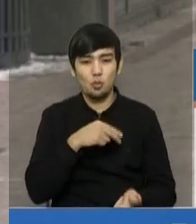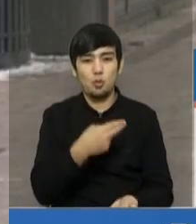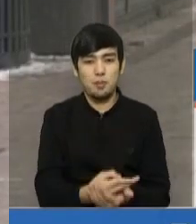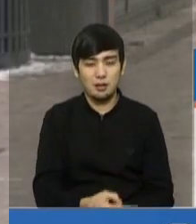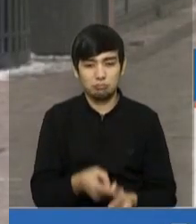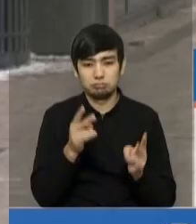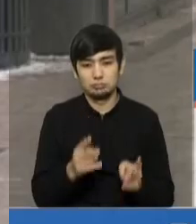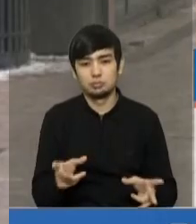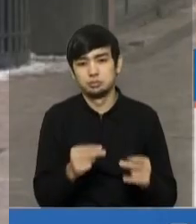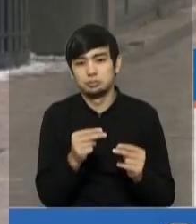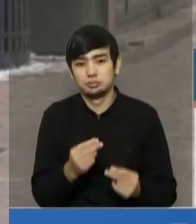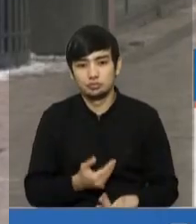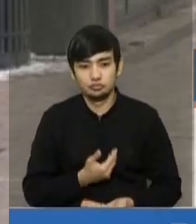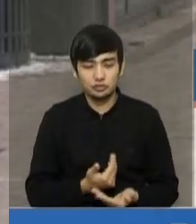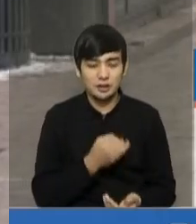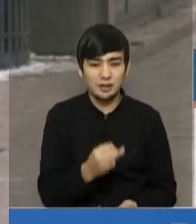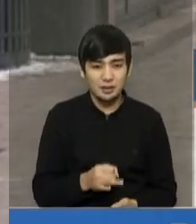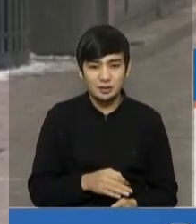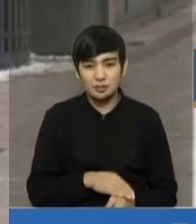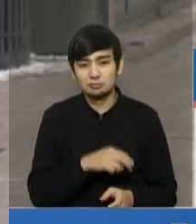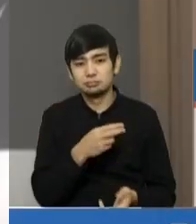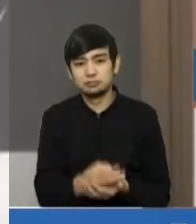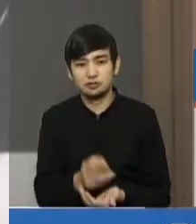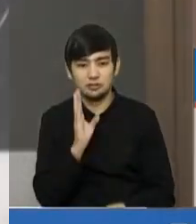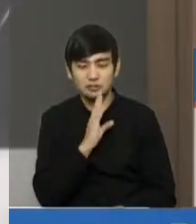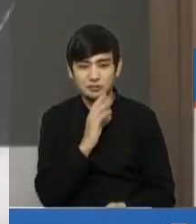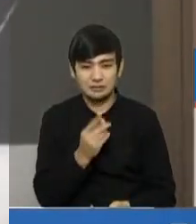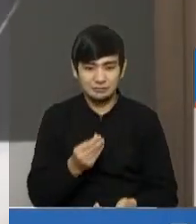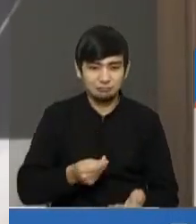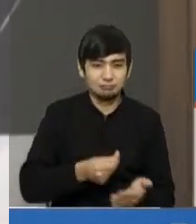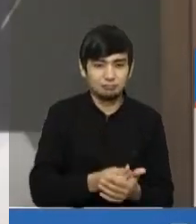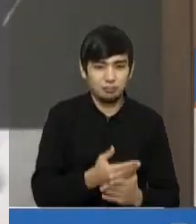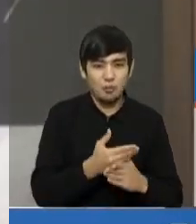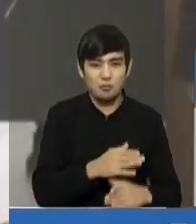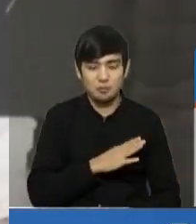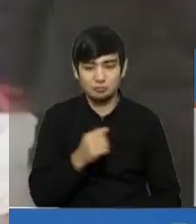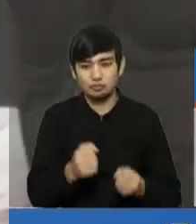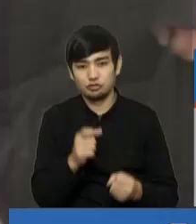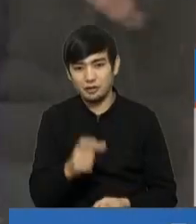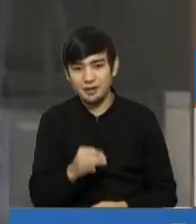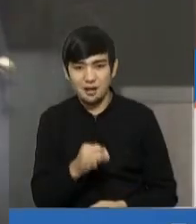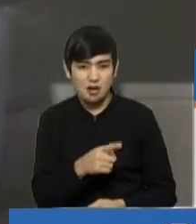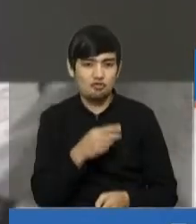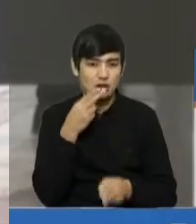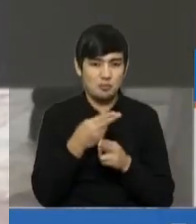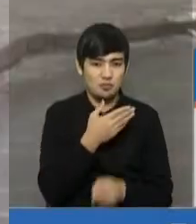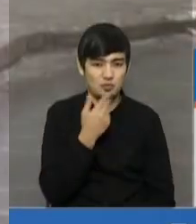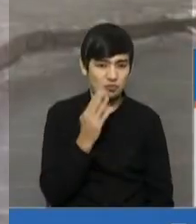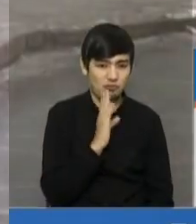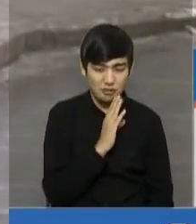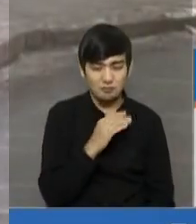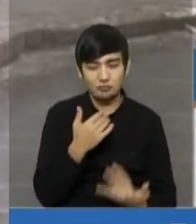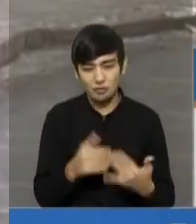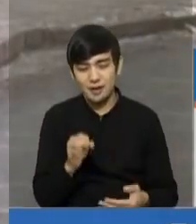зардап шекпеген автобус жүргізушісі жолдың бетіне шығып түскен әйелге қаржылай көмек көрсетіпті. Кейін жолаушы ешқандай шағымы жоқ екенін айтқан,